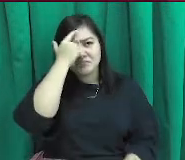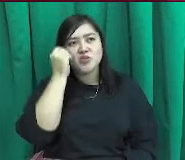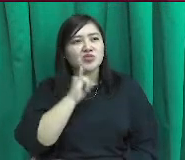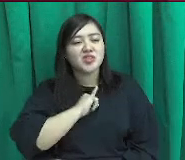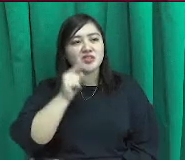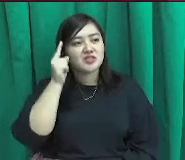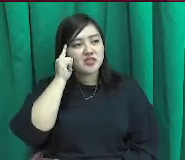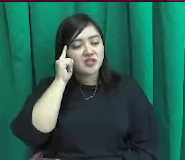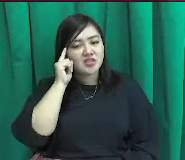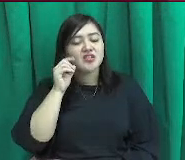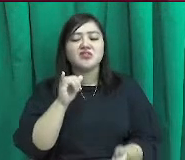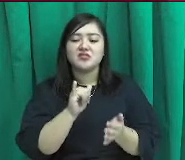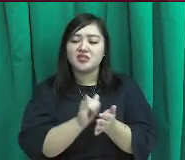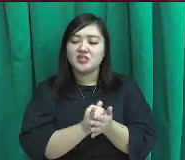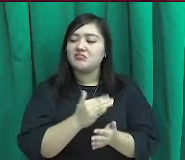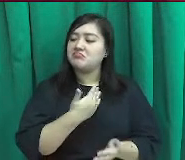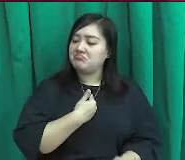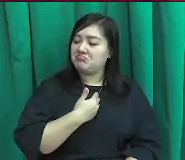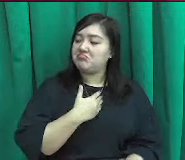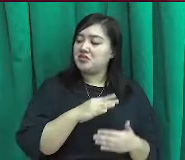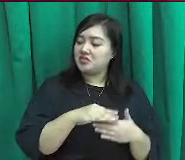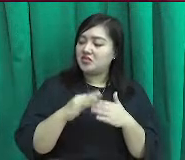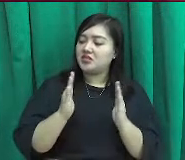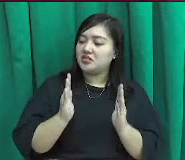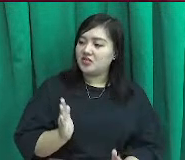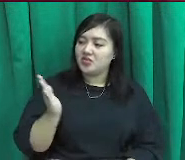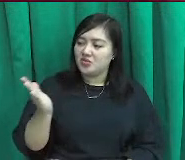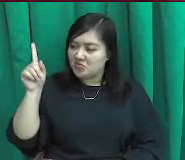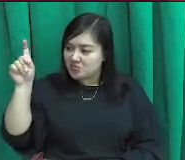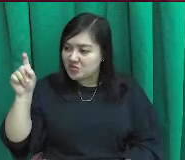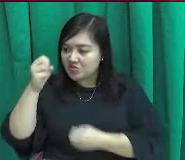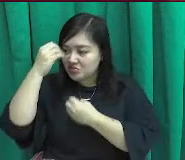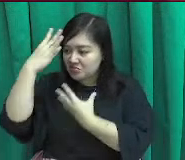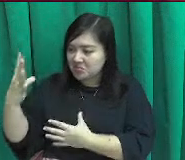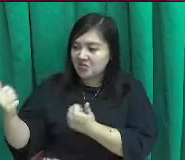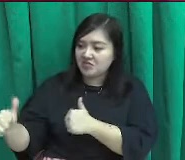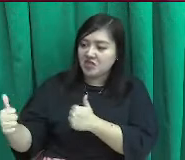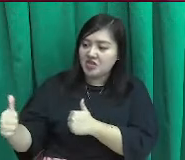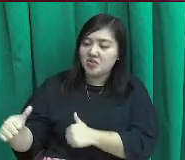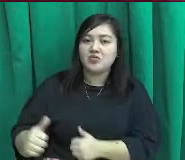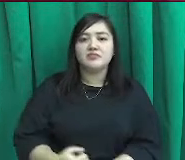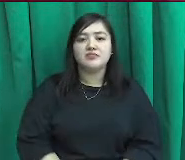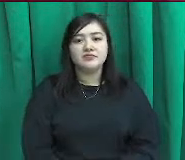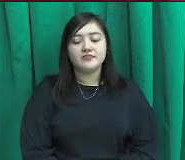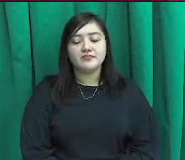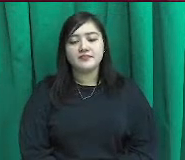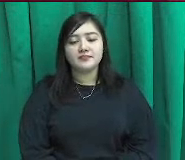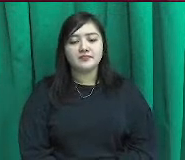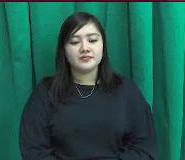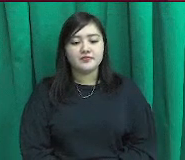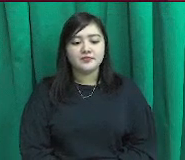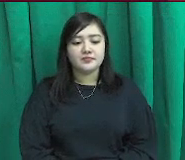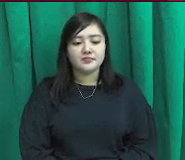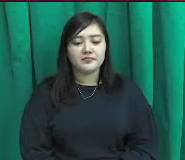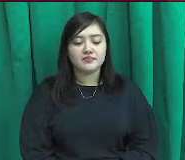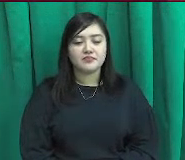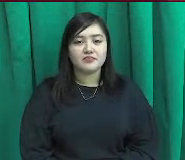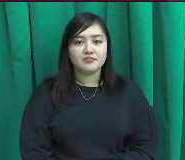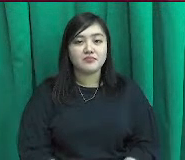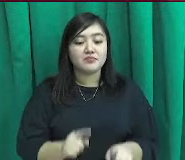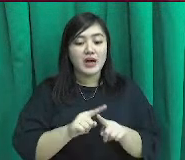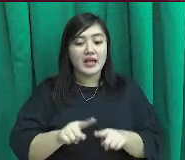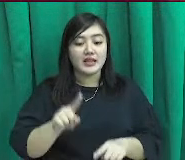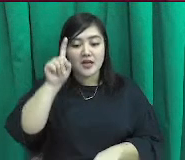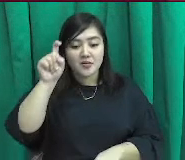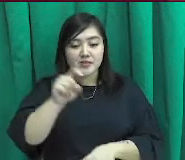na tayo yung leader, dapat sumunod kayo. Yeah. Diba? Ganun. Totoo yan. Pero, yun dapat ang isa nating babantayan sa loob